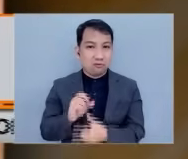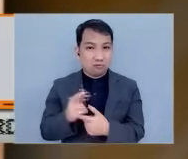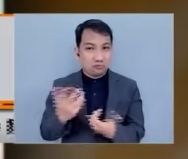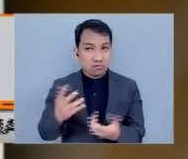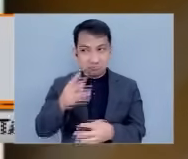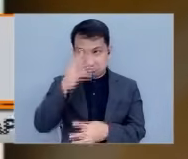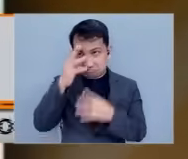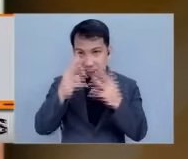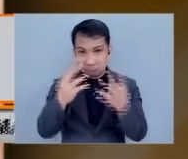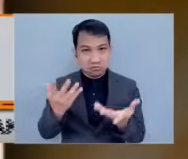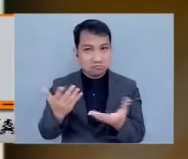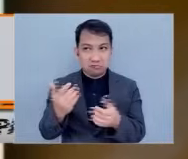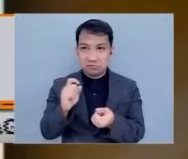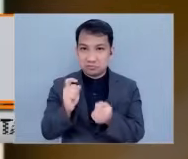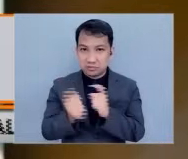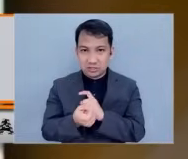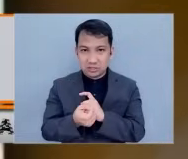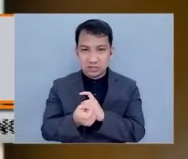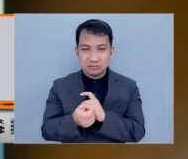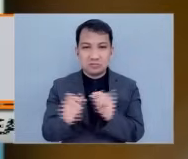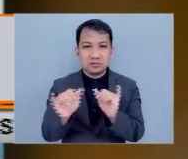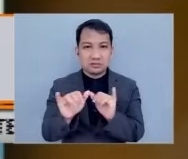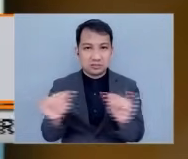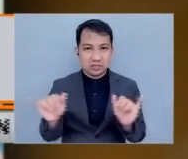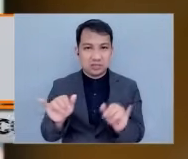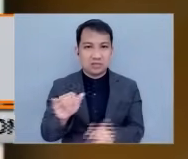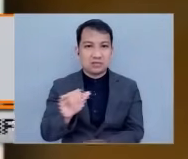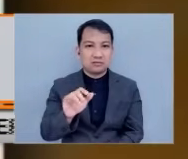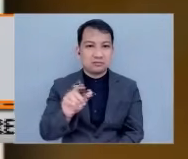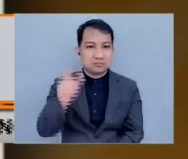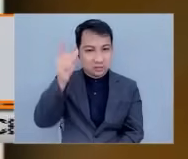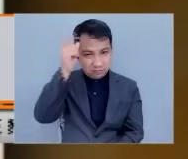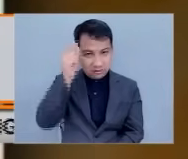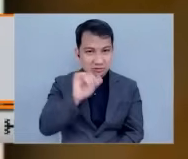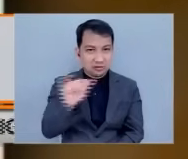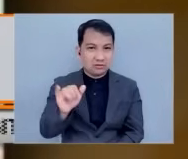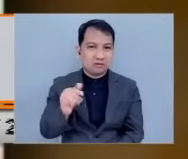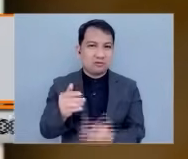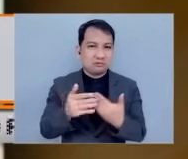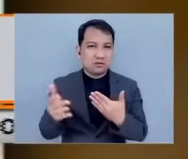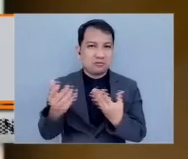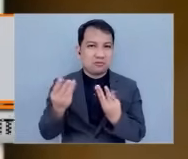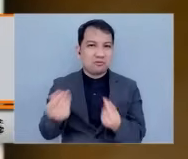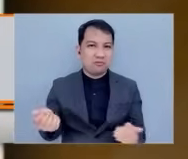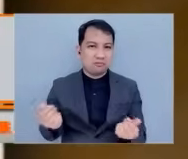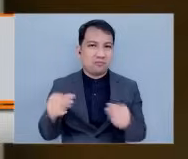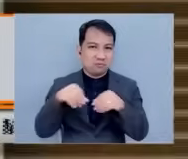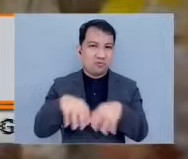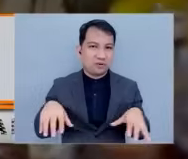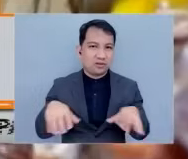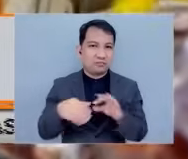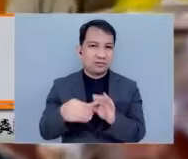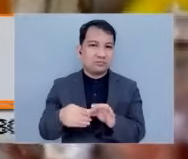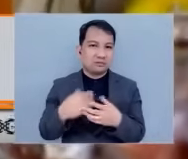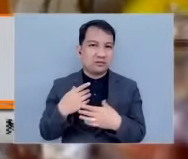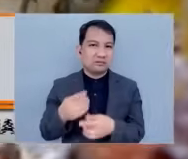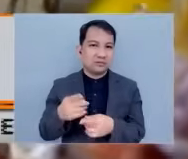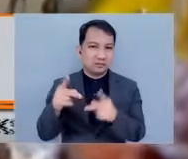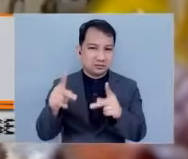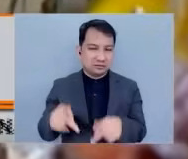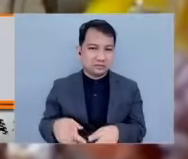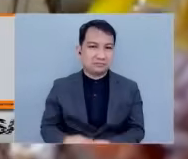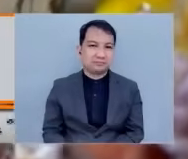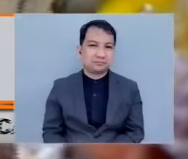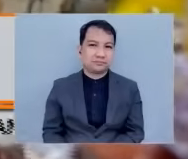walang pagbabago, the same bibing is there, and then it will simply die down kasi mawawala ng interest ng tao. Para naman